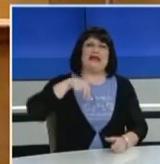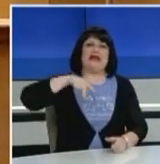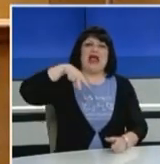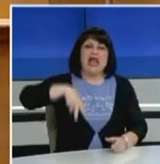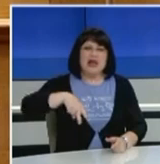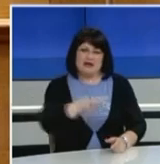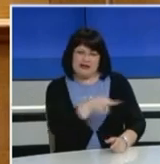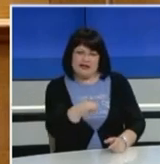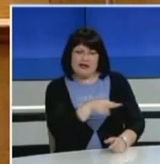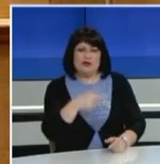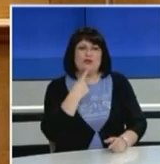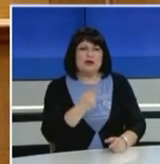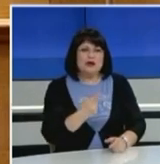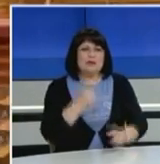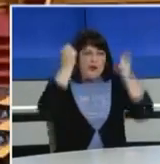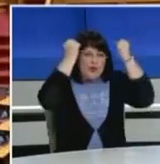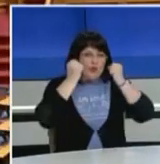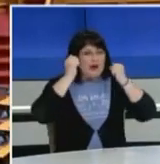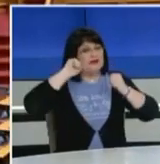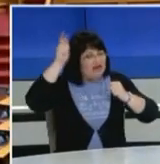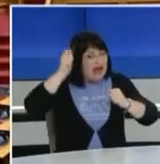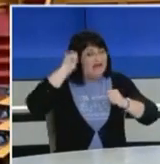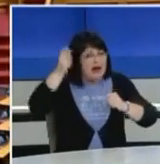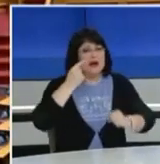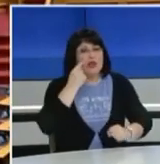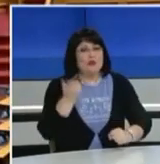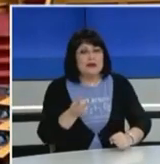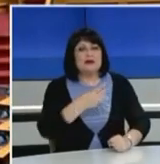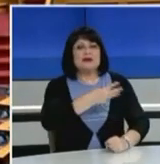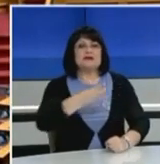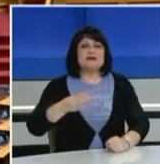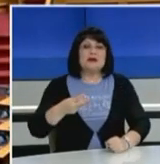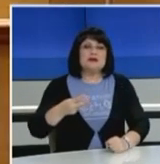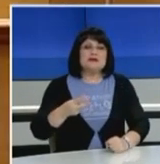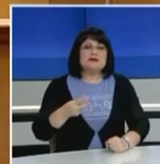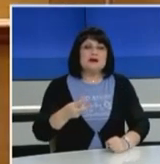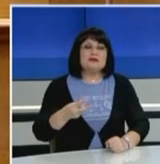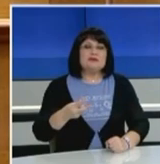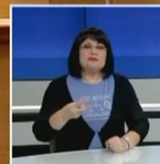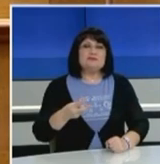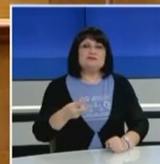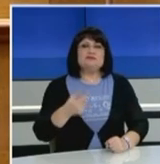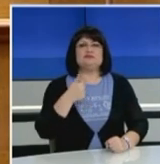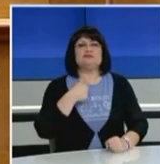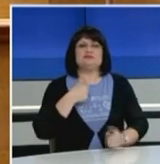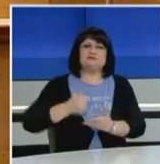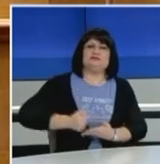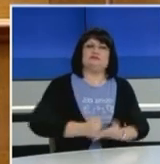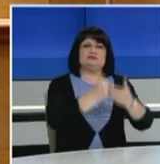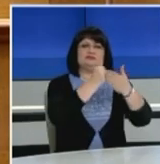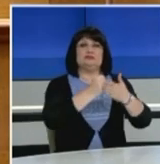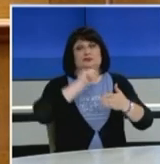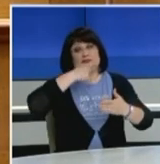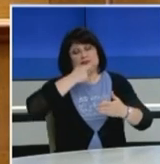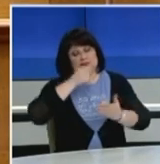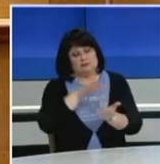στις δηλώσεις ότι θα τραβήξουν τις κουκούλες, ο δε ΣΥΡΙΖΑ κρατάει το λάβαρο στην υποστήριξη της